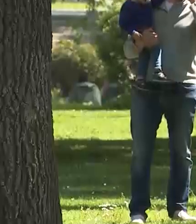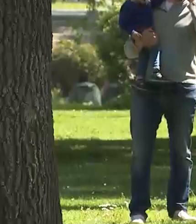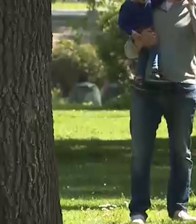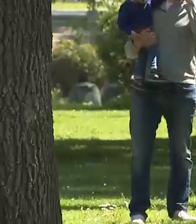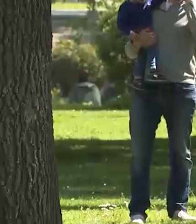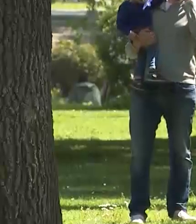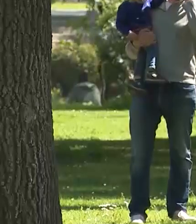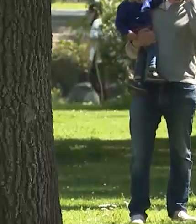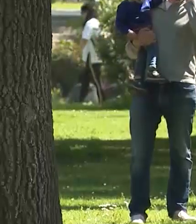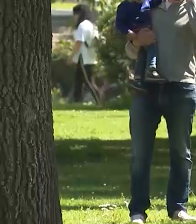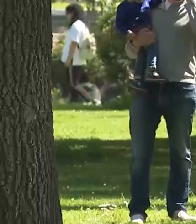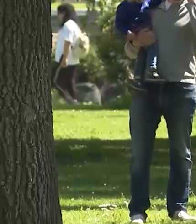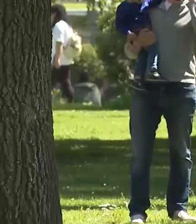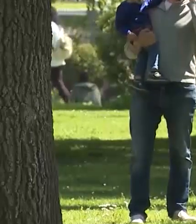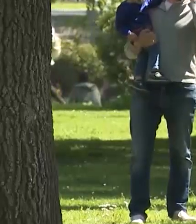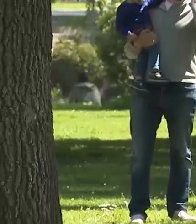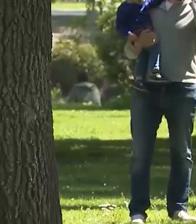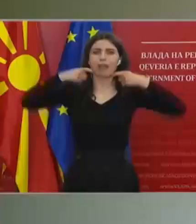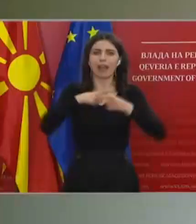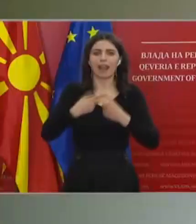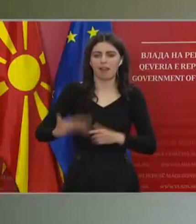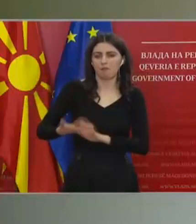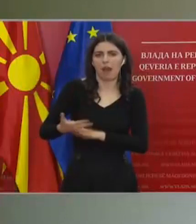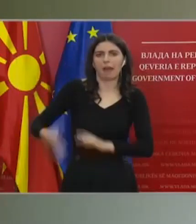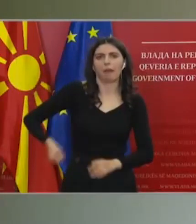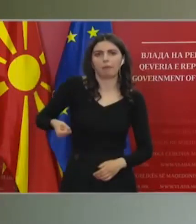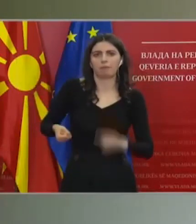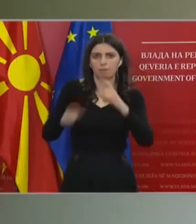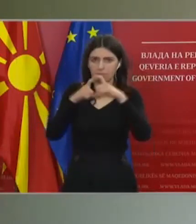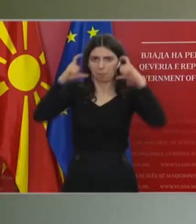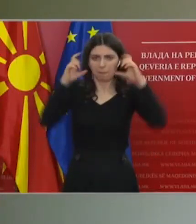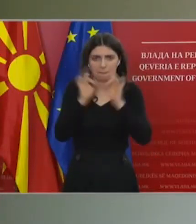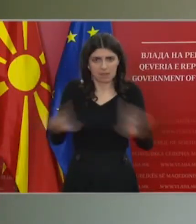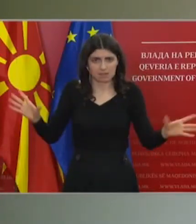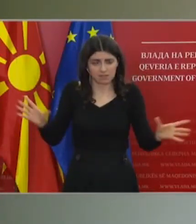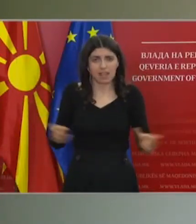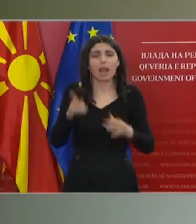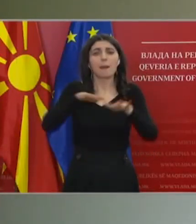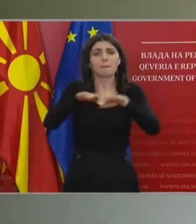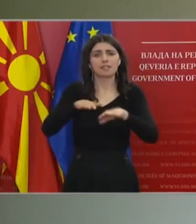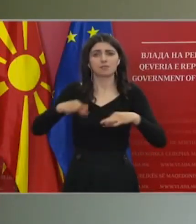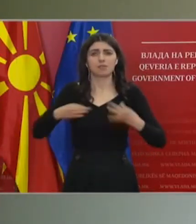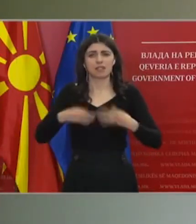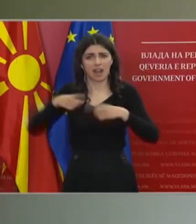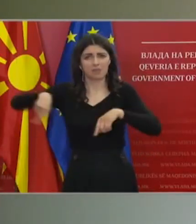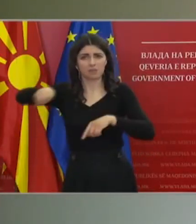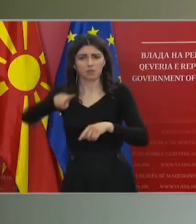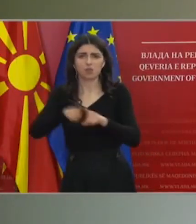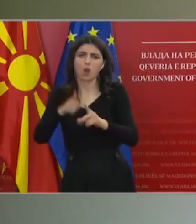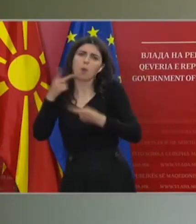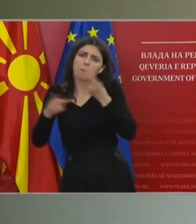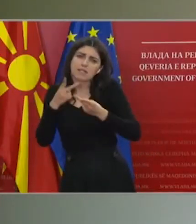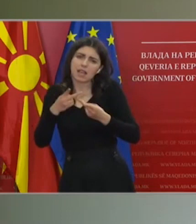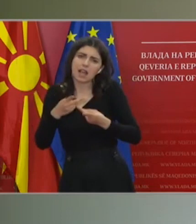предлага од вторник и казни за тие кои што ќе се шетаат без маски. Со оглед на ова, Министерството на здравство и Комисија за заразни болести утре